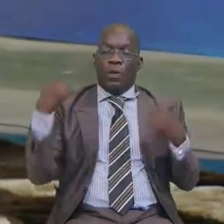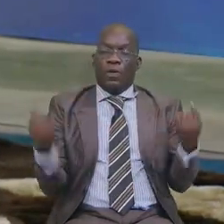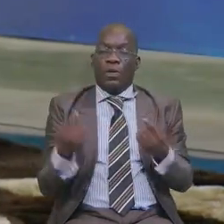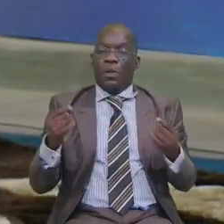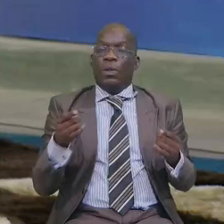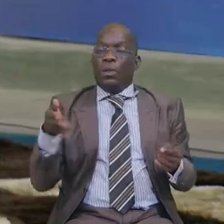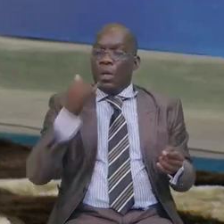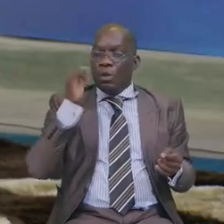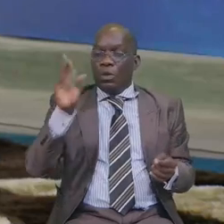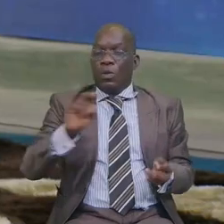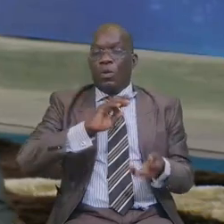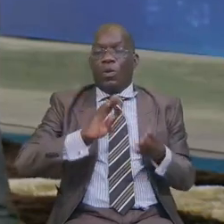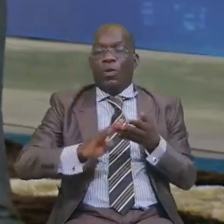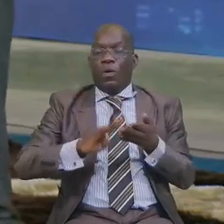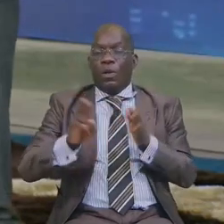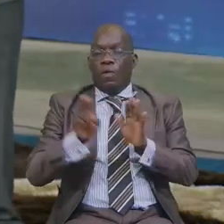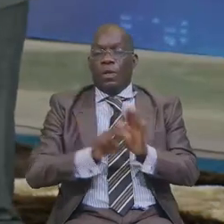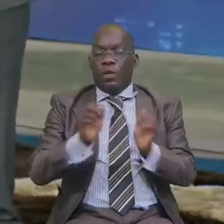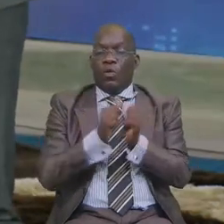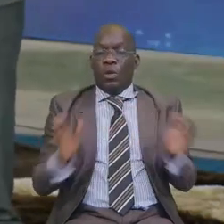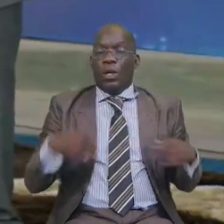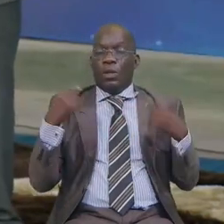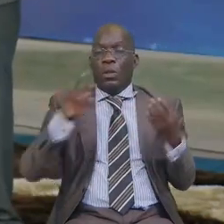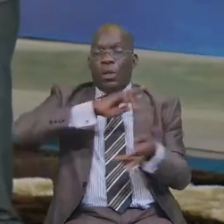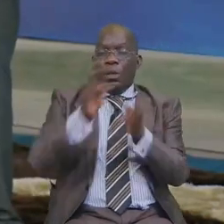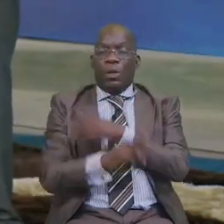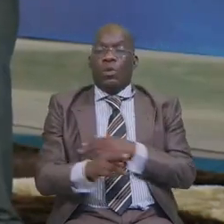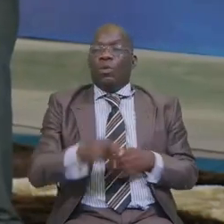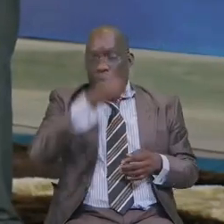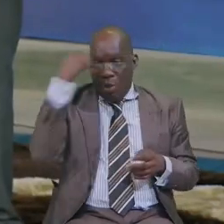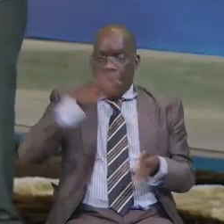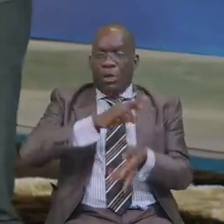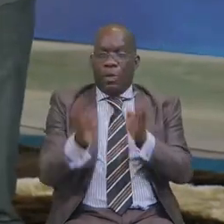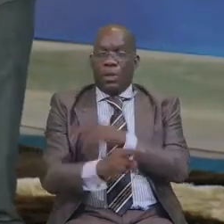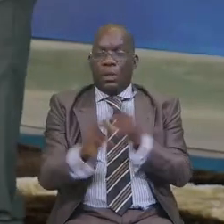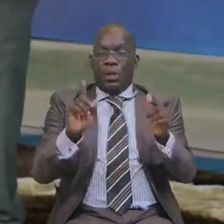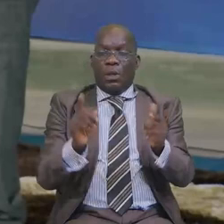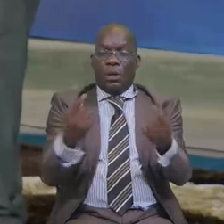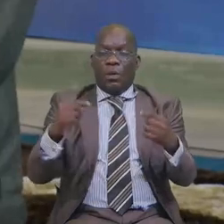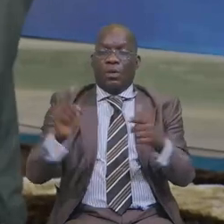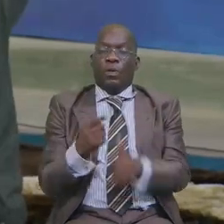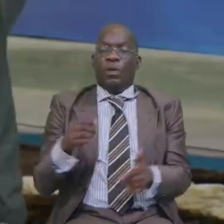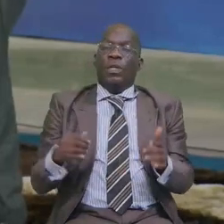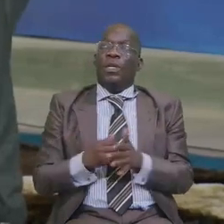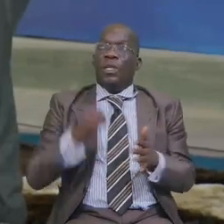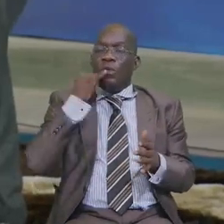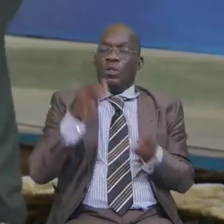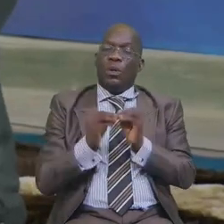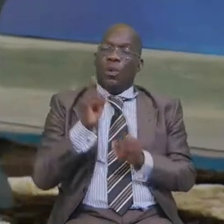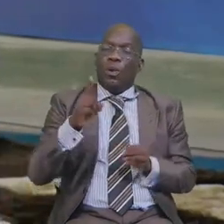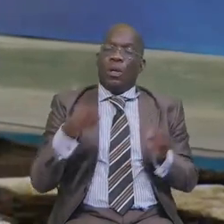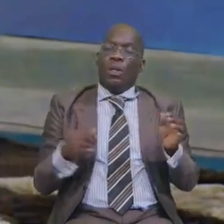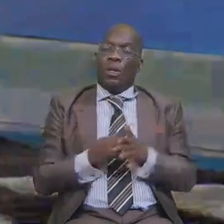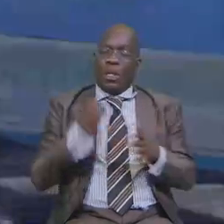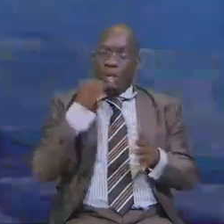sans la repentance, parce que la repentance vient d'ici premièrement, c'est la première chose. Si la fondation,